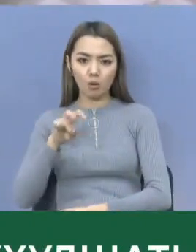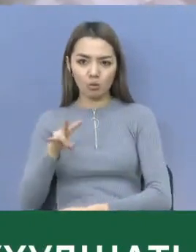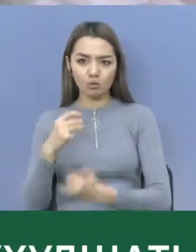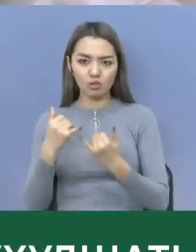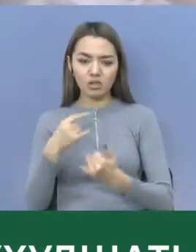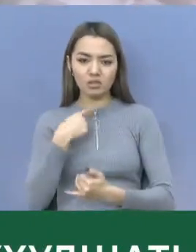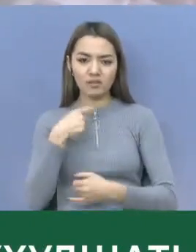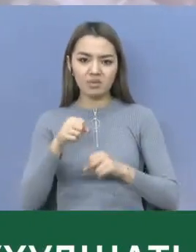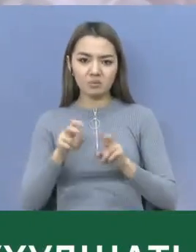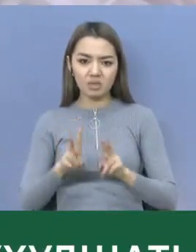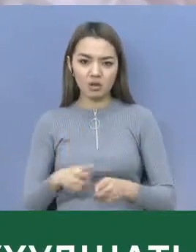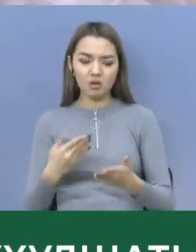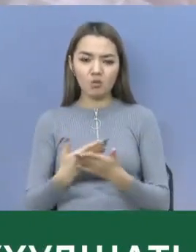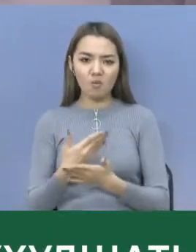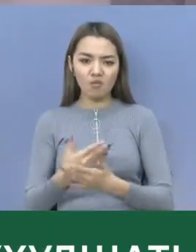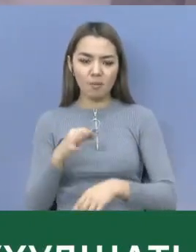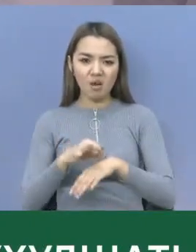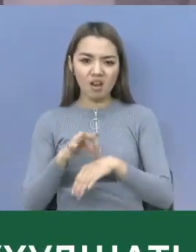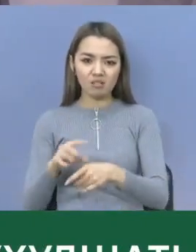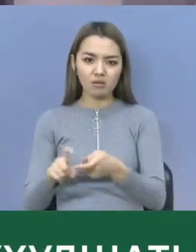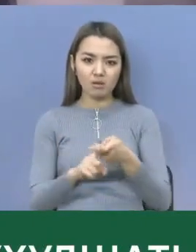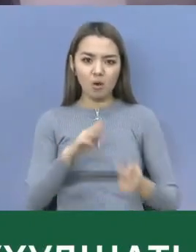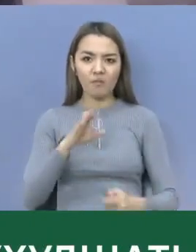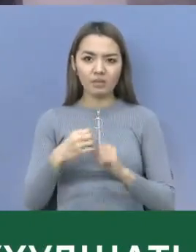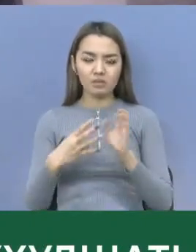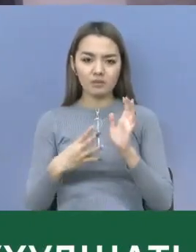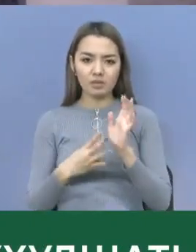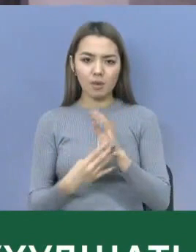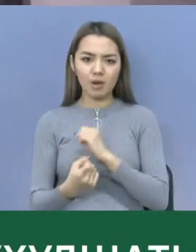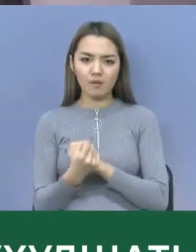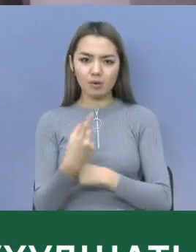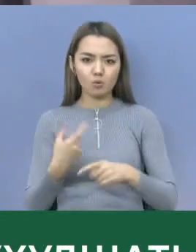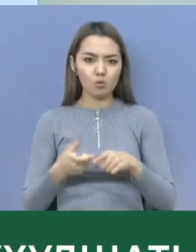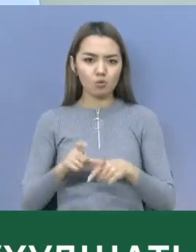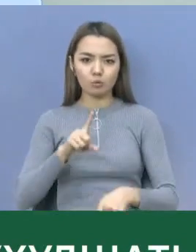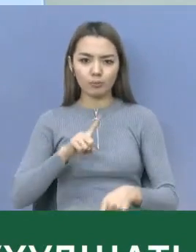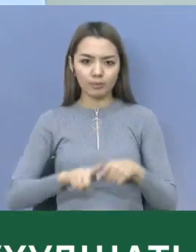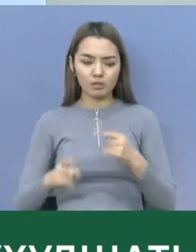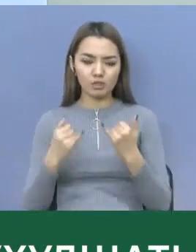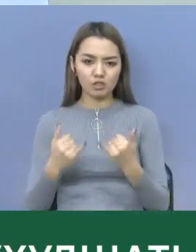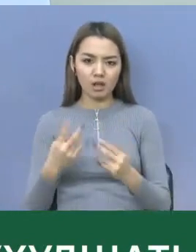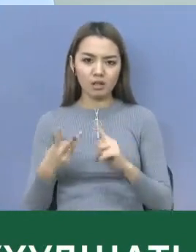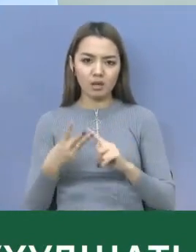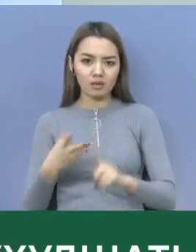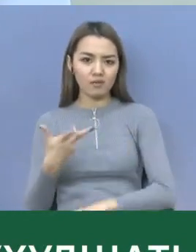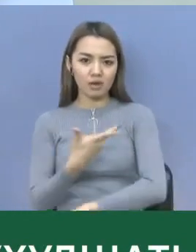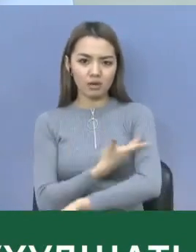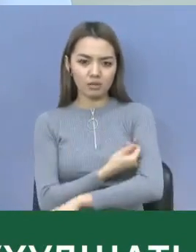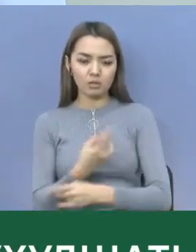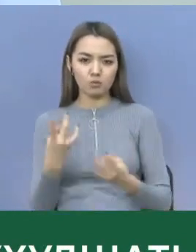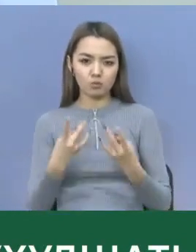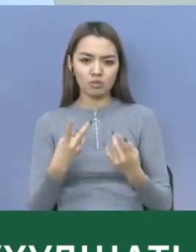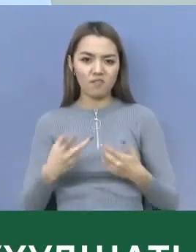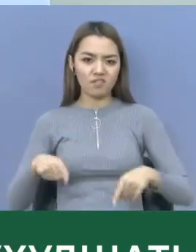считают специалисты. Новые вариации COVID-19 появляются с достаточной периодичностью. Ревакцинация позволяет